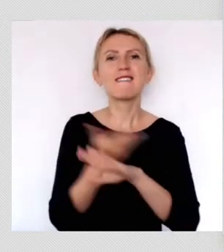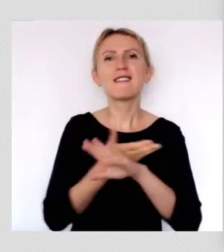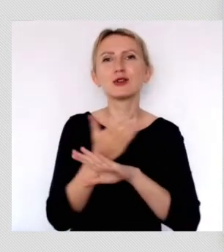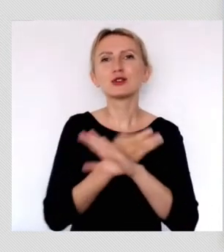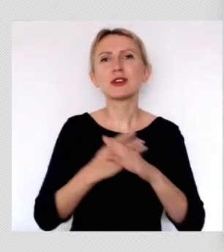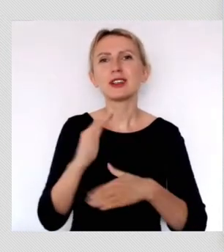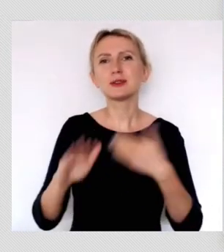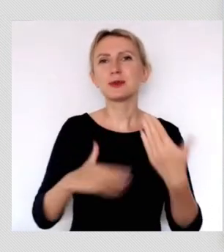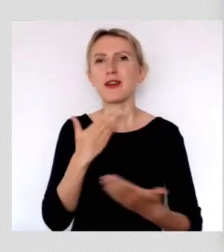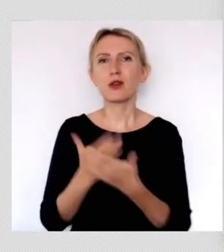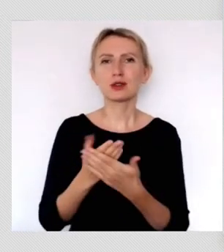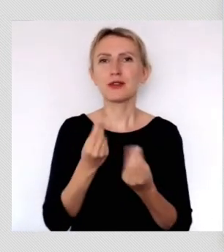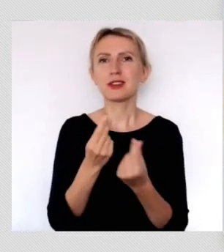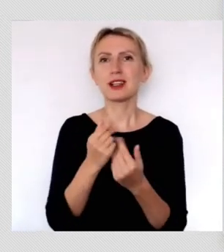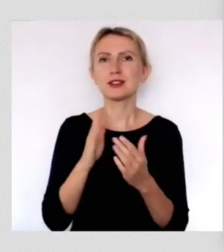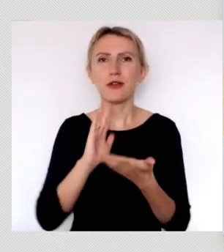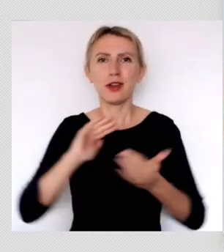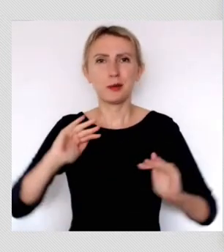finansowych